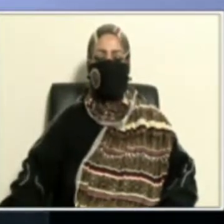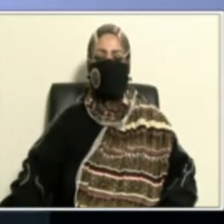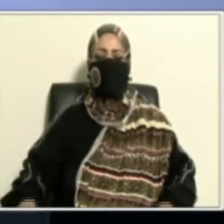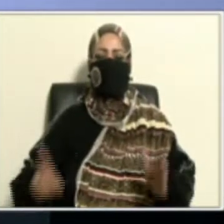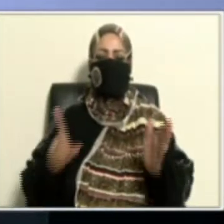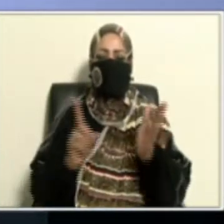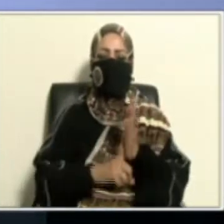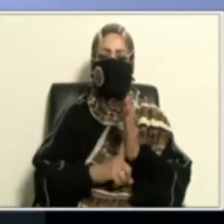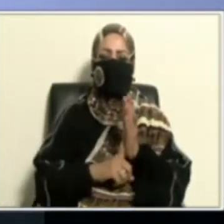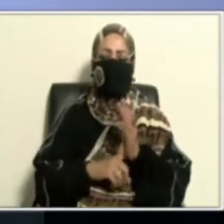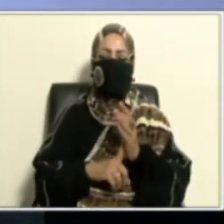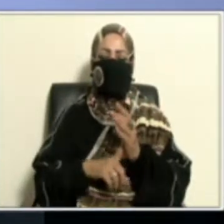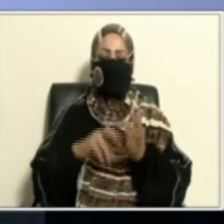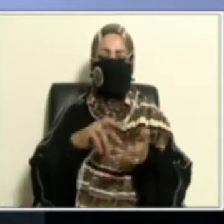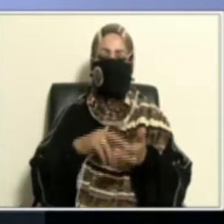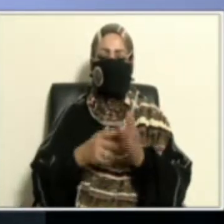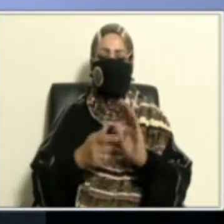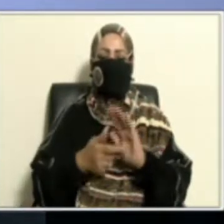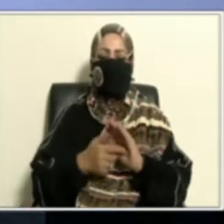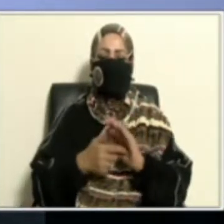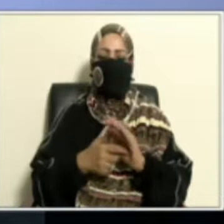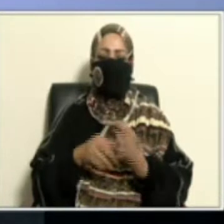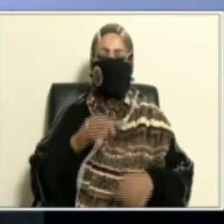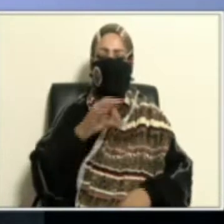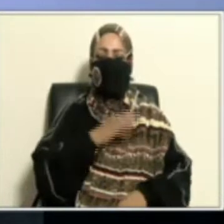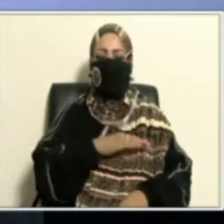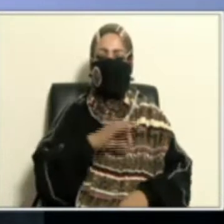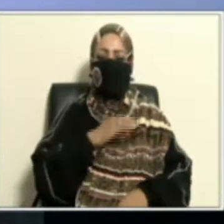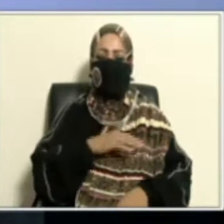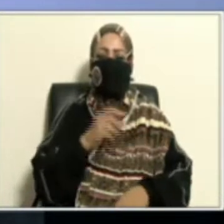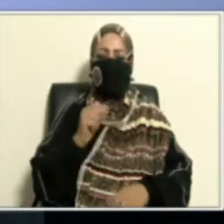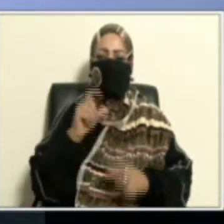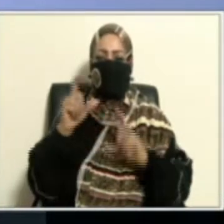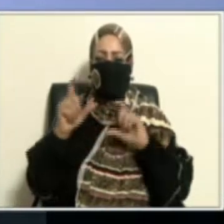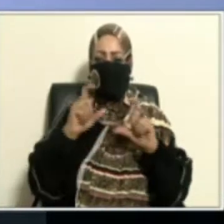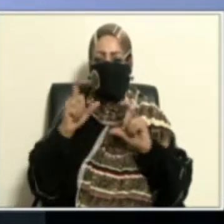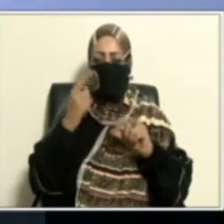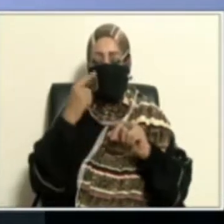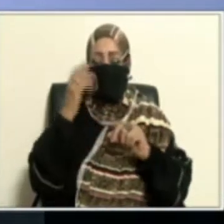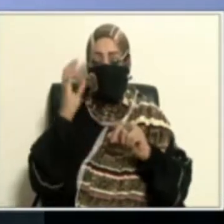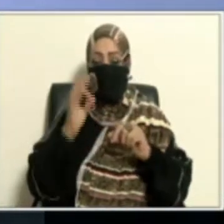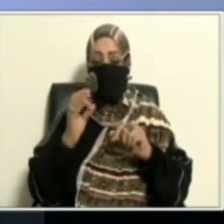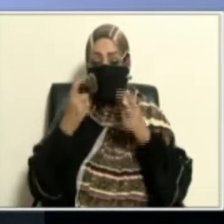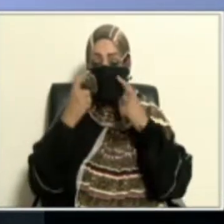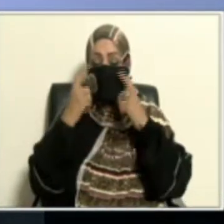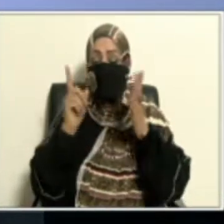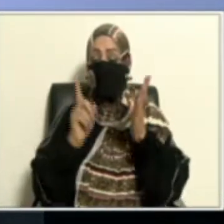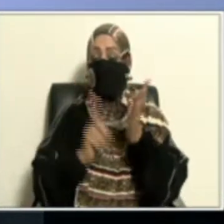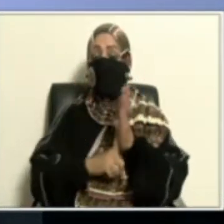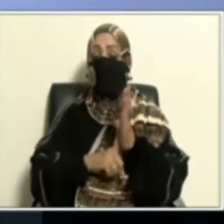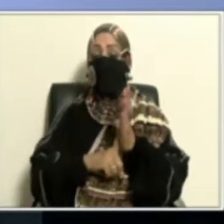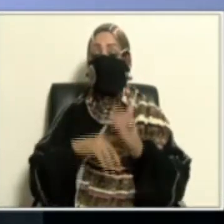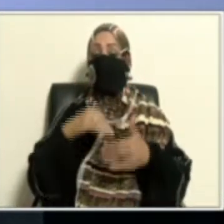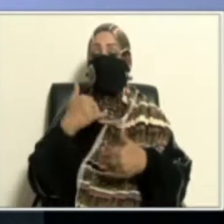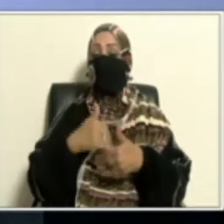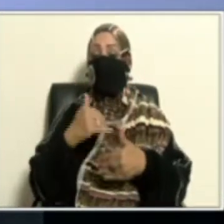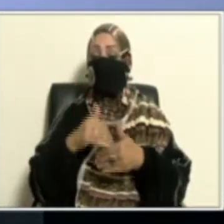تتولى الإشراف على هذه العقود لنضمن ألا يحصل فيها تزوير، لأن